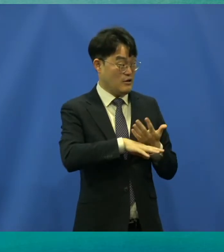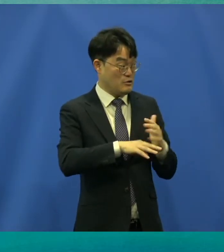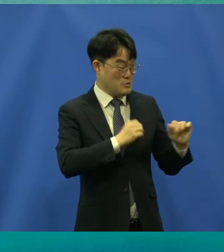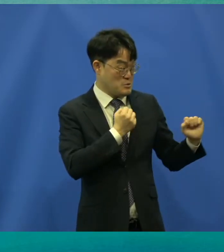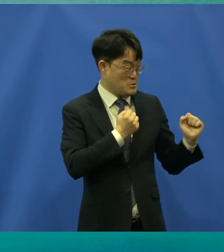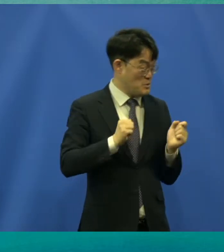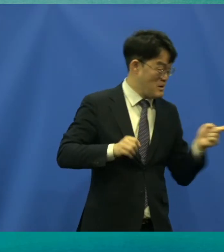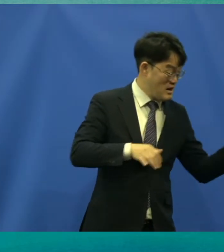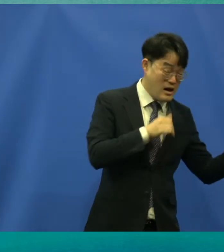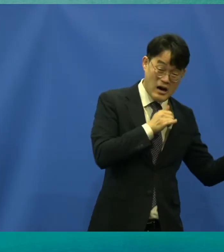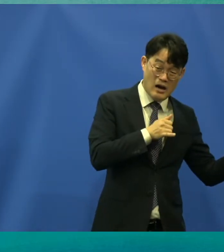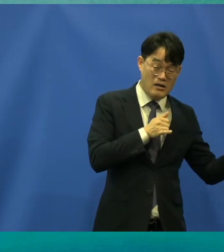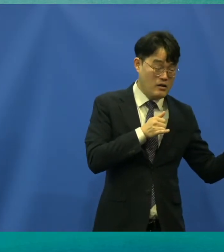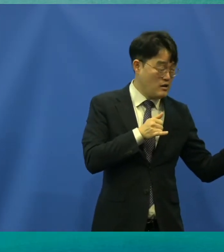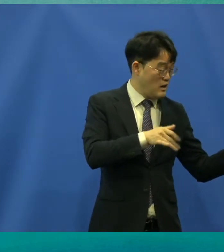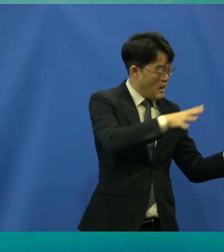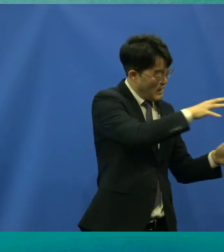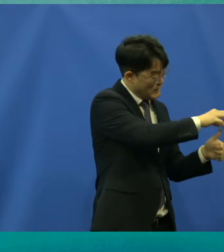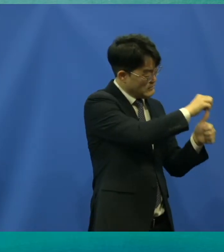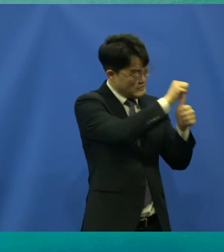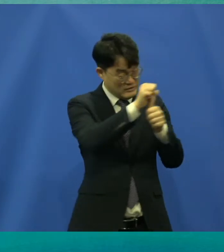하니까 큰 물고기밖에 다른 길이 없어.